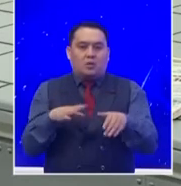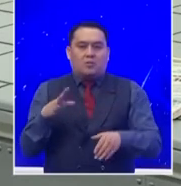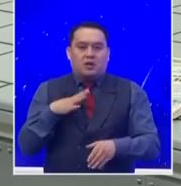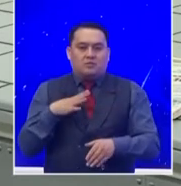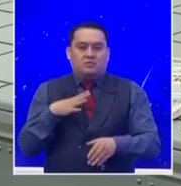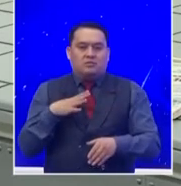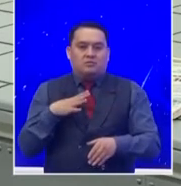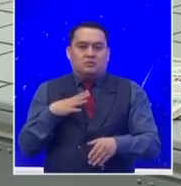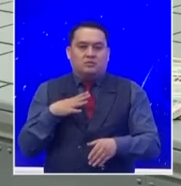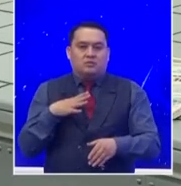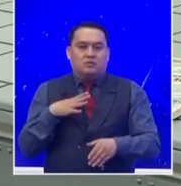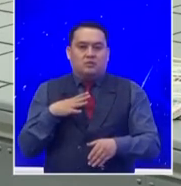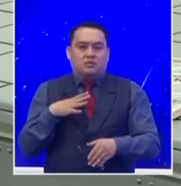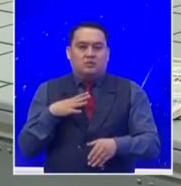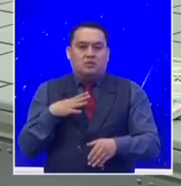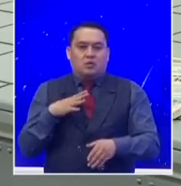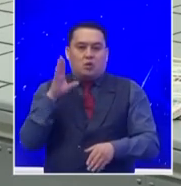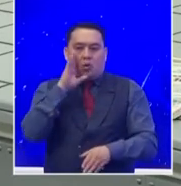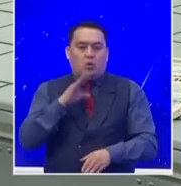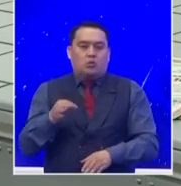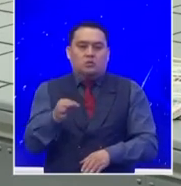образовался целый остров